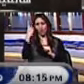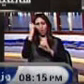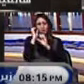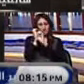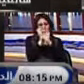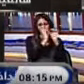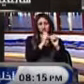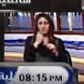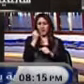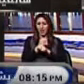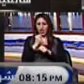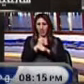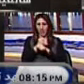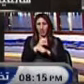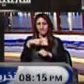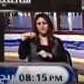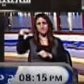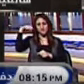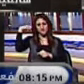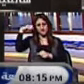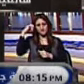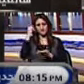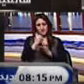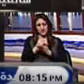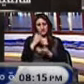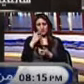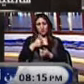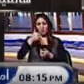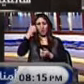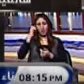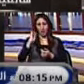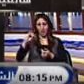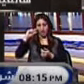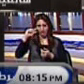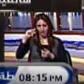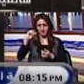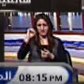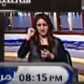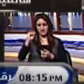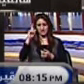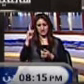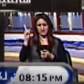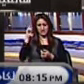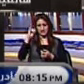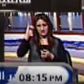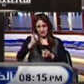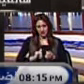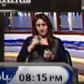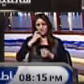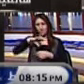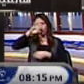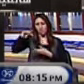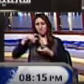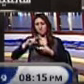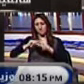احنا منظومه عمل تبدا من رئيس التحرير الاستاذ احمد صبري اللي تحياتي ليه طبعا استاذ احمد صبري صحفي متميز جدا، تحياتنا ليه. يعني لنا كل